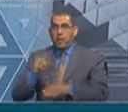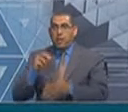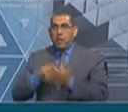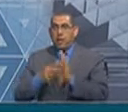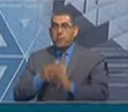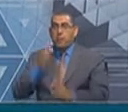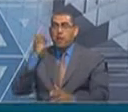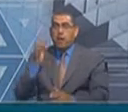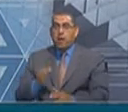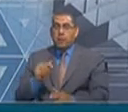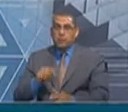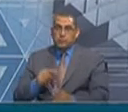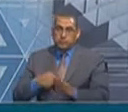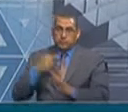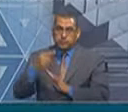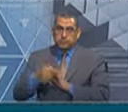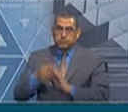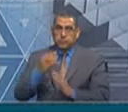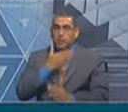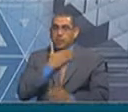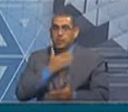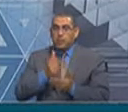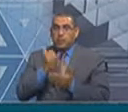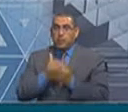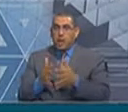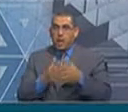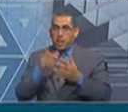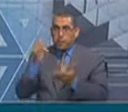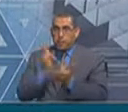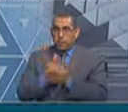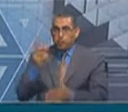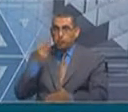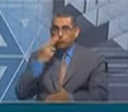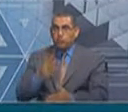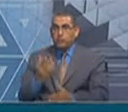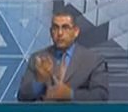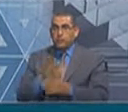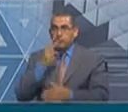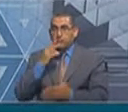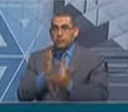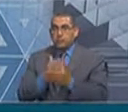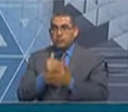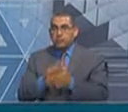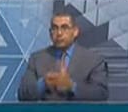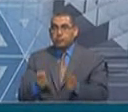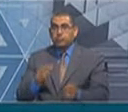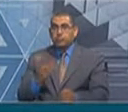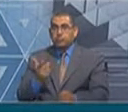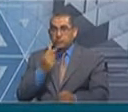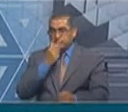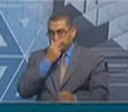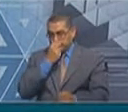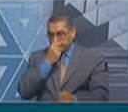يكن هناك ضمان من الولايات المتحدة الأمريكية لتقسيم عوائد النفط.